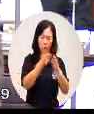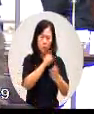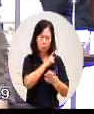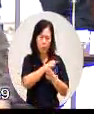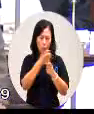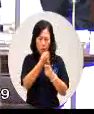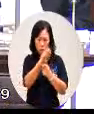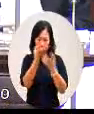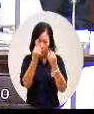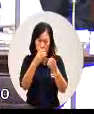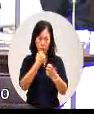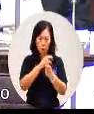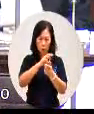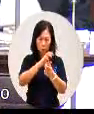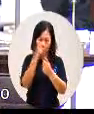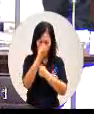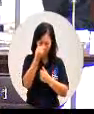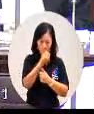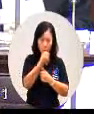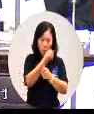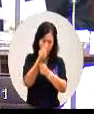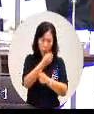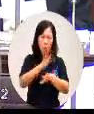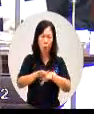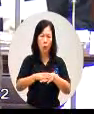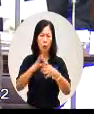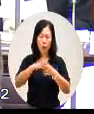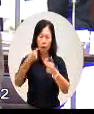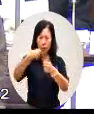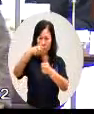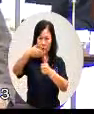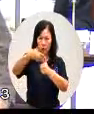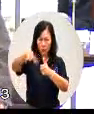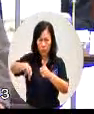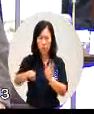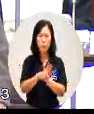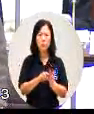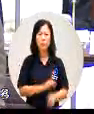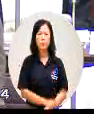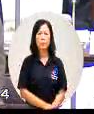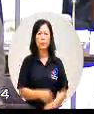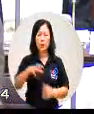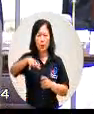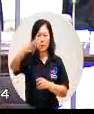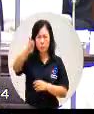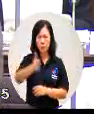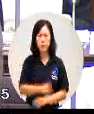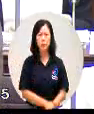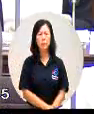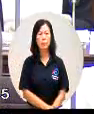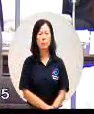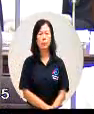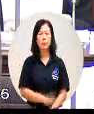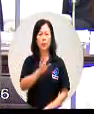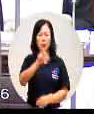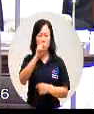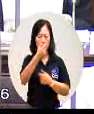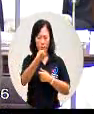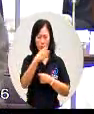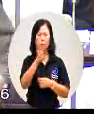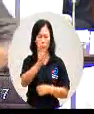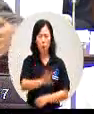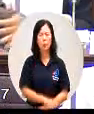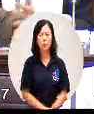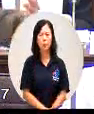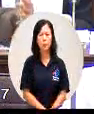制。啊，前无外久，教育局等教育局局长啊，嘛有特别甲我提起这个部